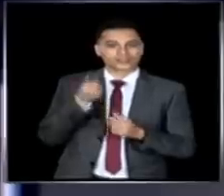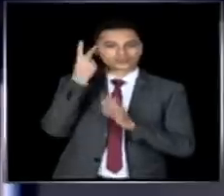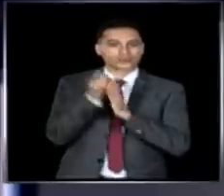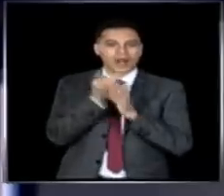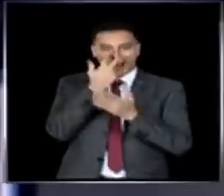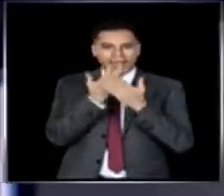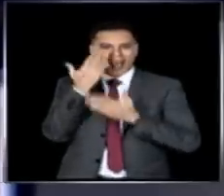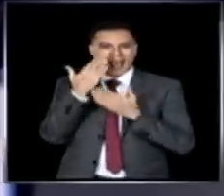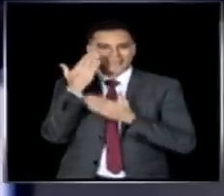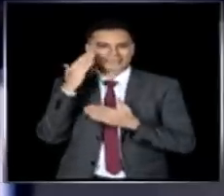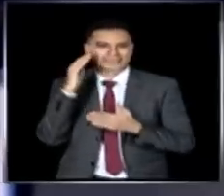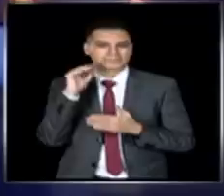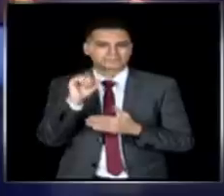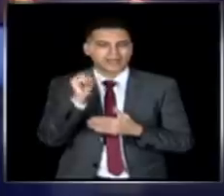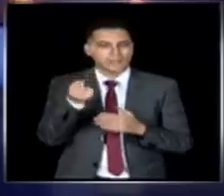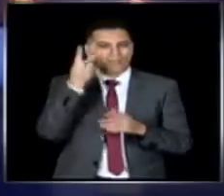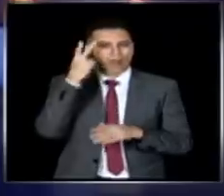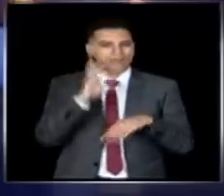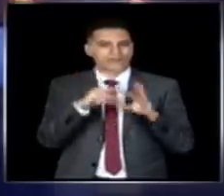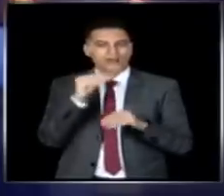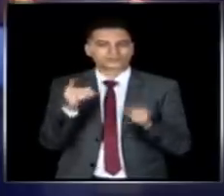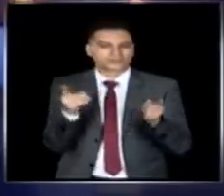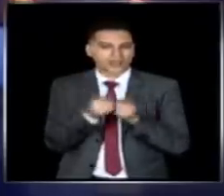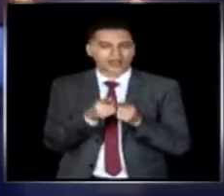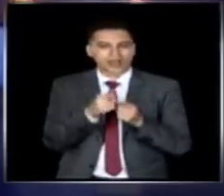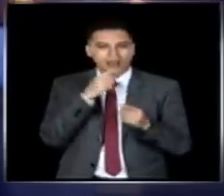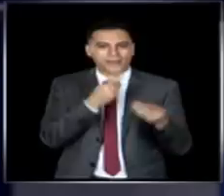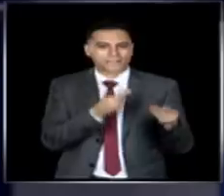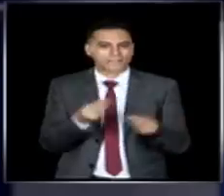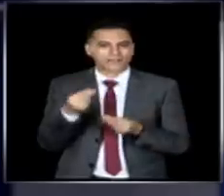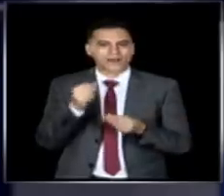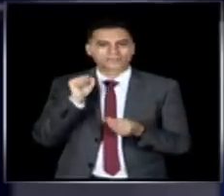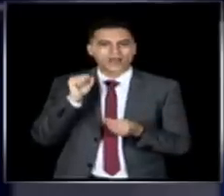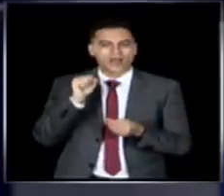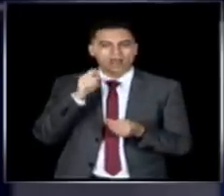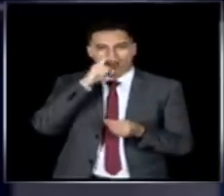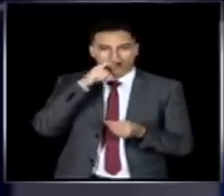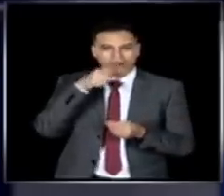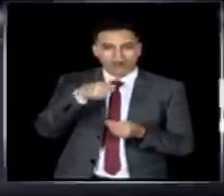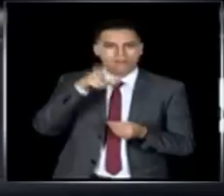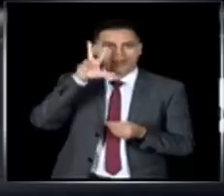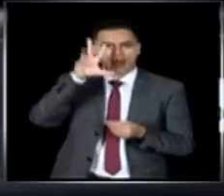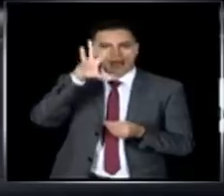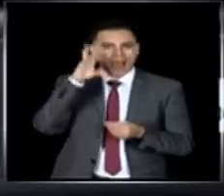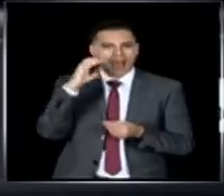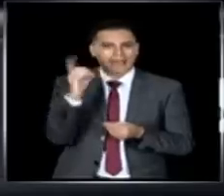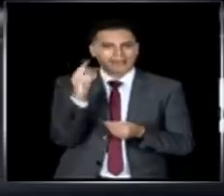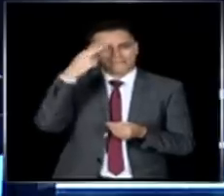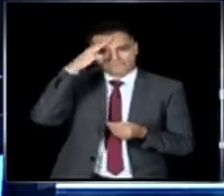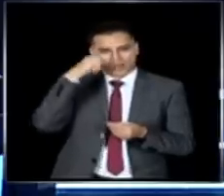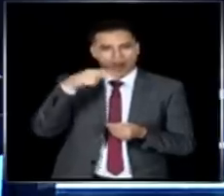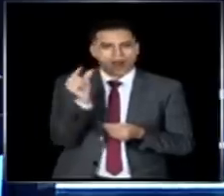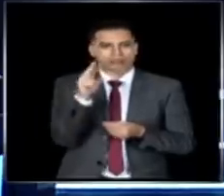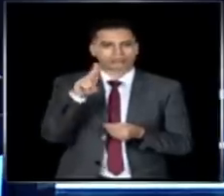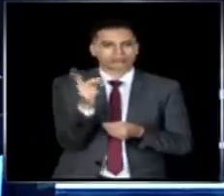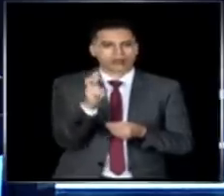شعراء العصر الجاهلي مؤلف قصيده عقاب الهجر؟ فمن هو؟ عنتره ابن شداد. من هي